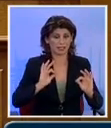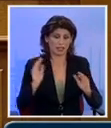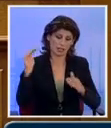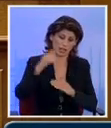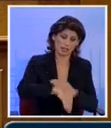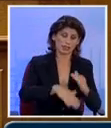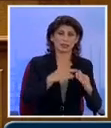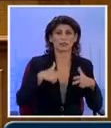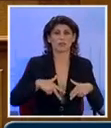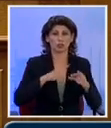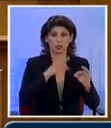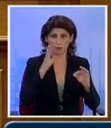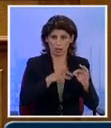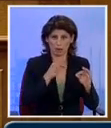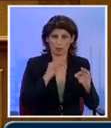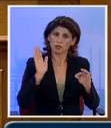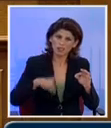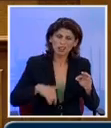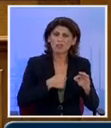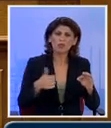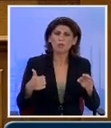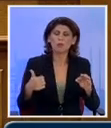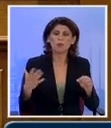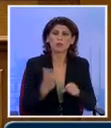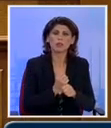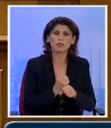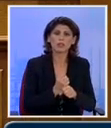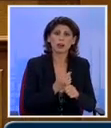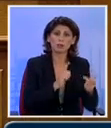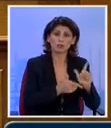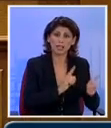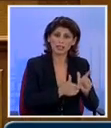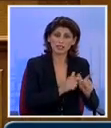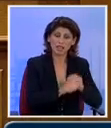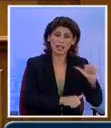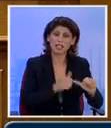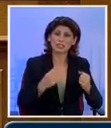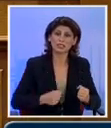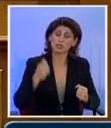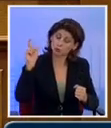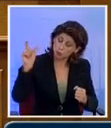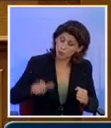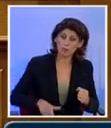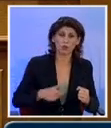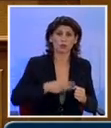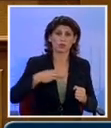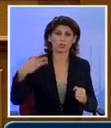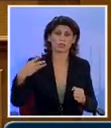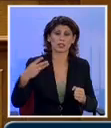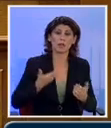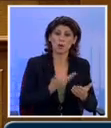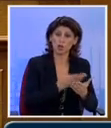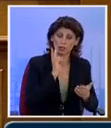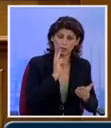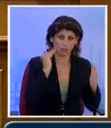κυβέρνηση το Σεπτέμβρη. Τελικά το μόνο που κατάφερε ήταν να ανατρέψει από το Τέξας τις θέσεις του ίδιου του ΣΥΡΙΖΑ. Η πρόταση μομφής που